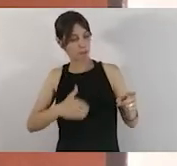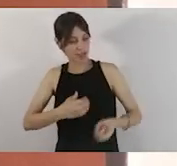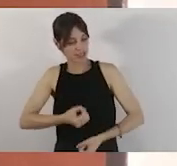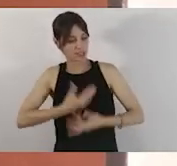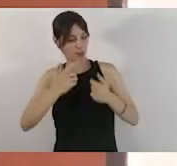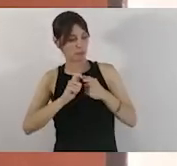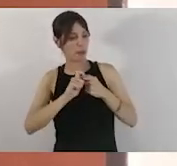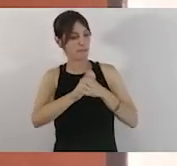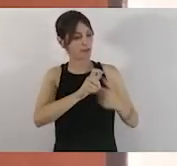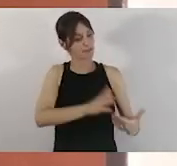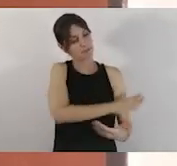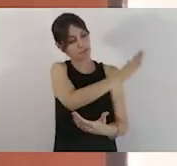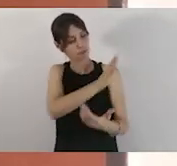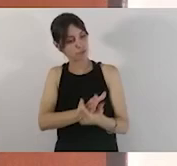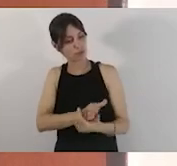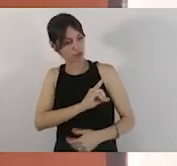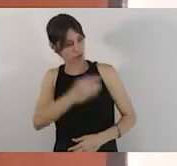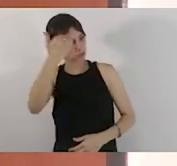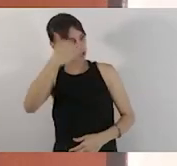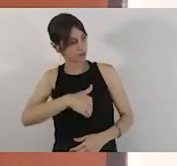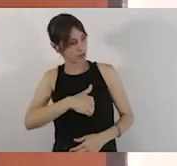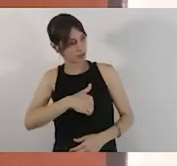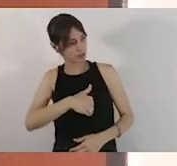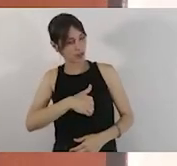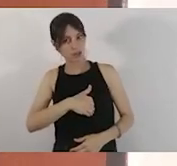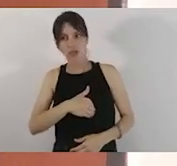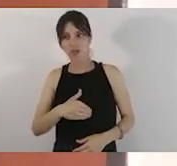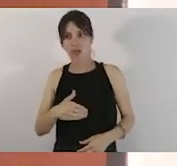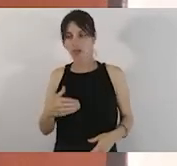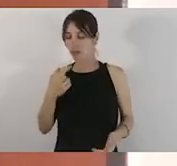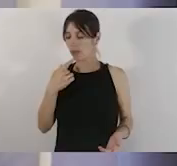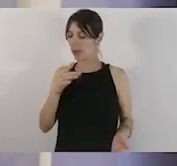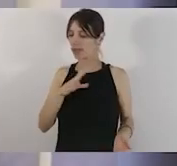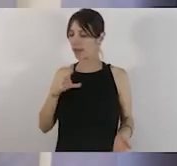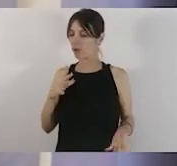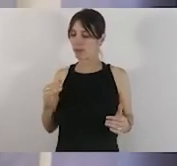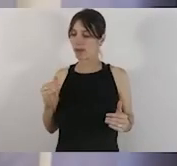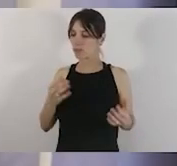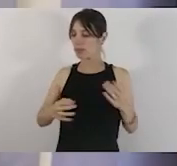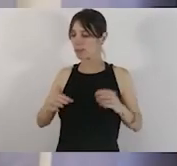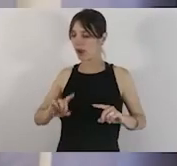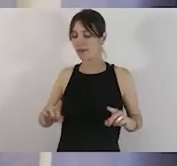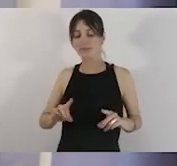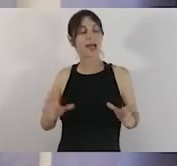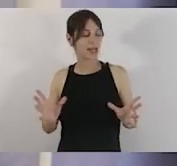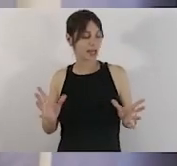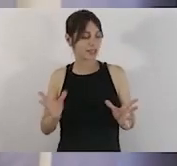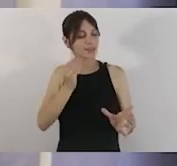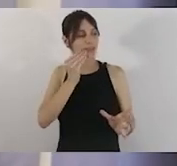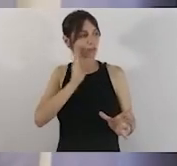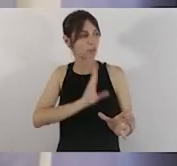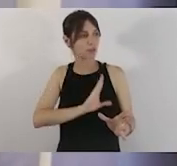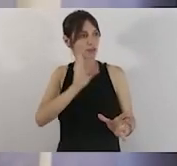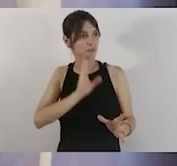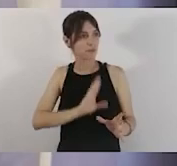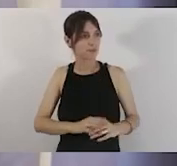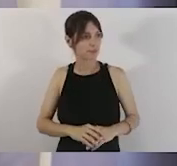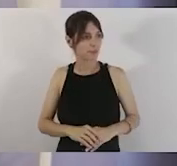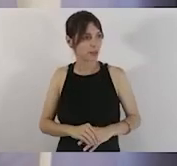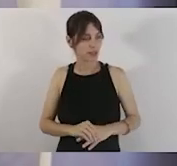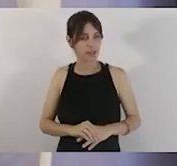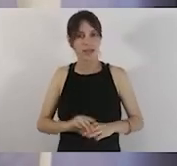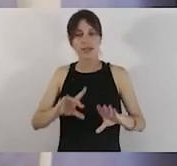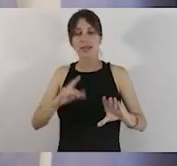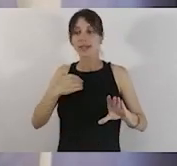allez. Non, mais attendez, vous n'allez pas me le bon, donner. Allez. Non, mais... Allez, hein, s'il vous plaît. Bon,